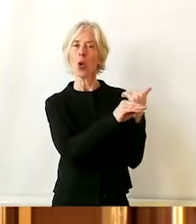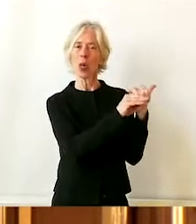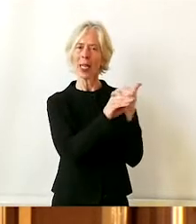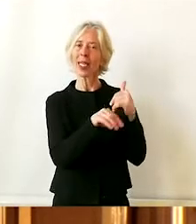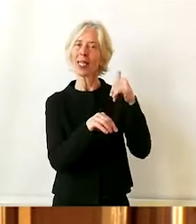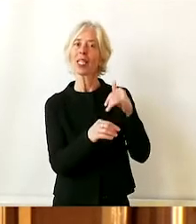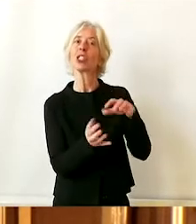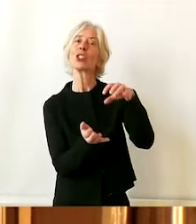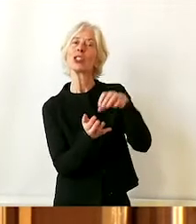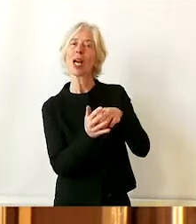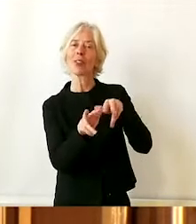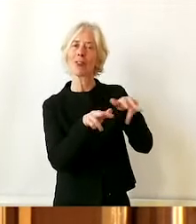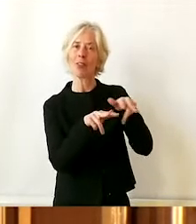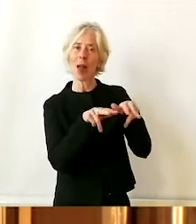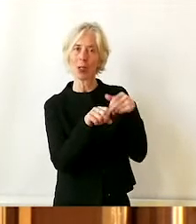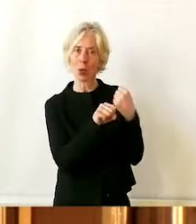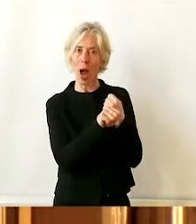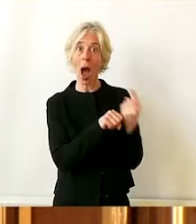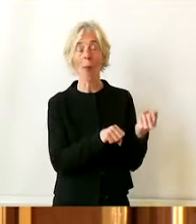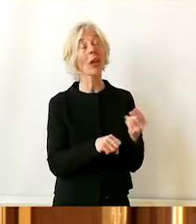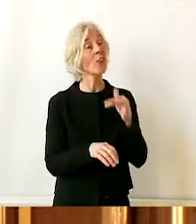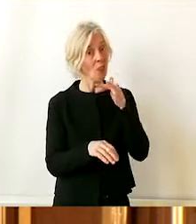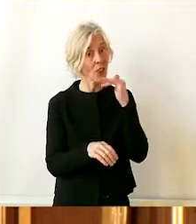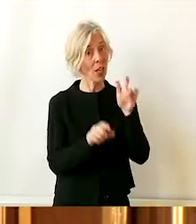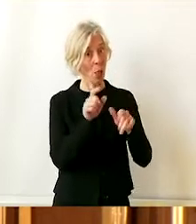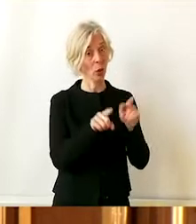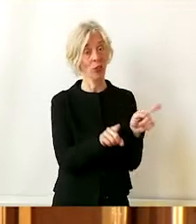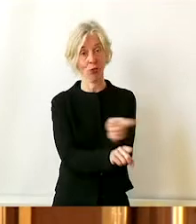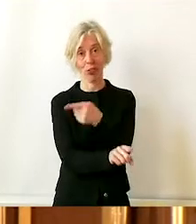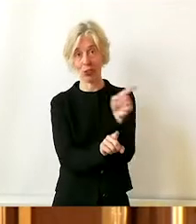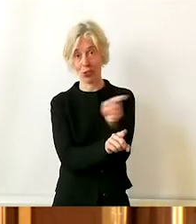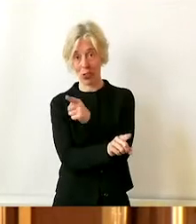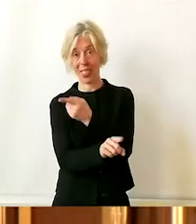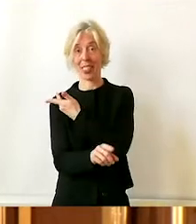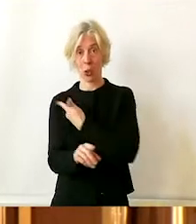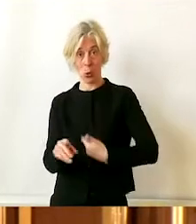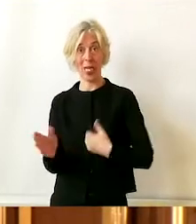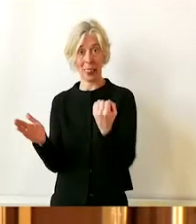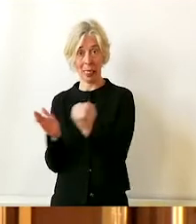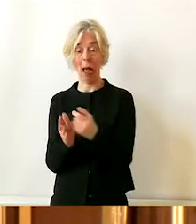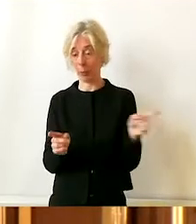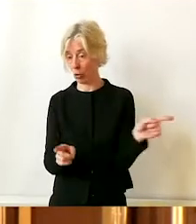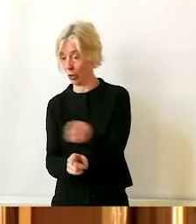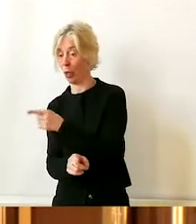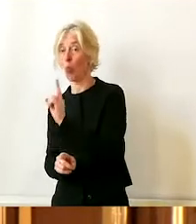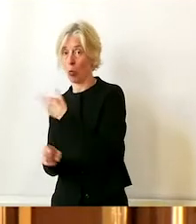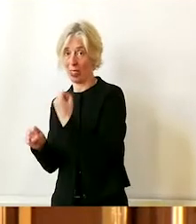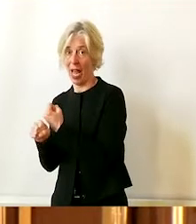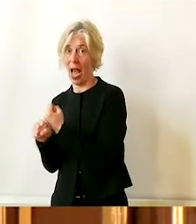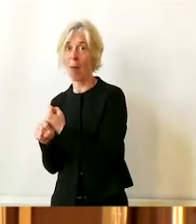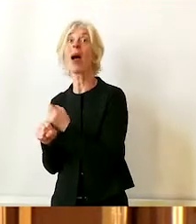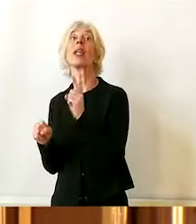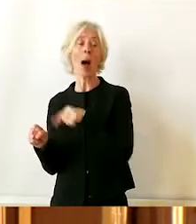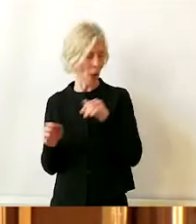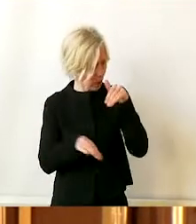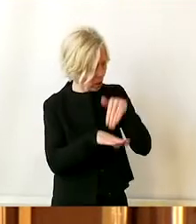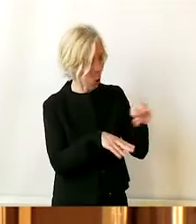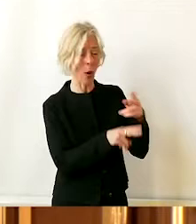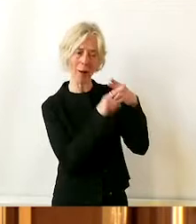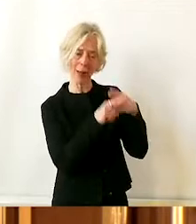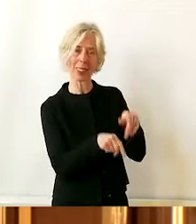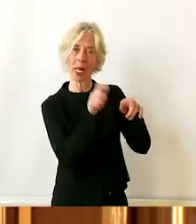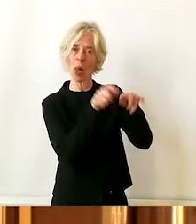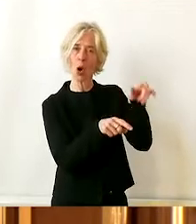möglichen Schwierigkeiten, mit denen auch so ein Verwaltungsleben in den letzten 2 Jahren einhergegangen ist, hier wirklich auch viel, viel Arbeit,